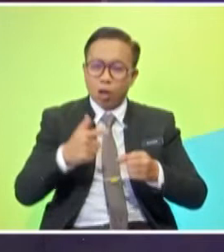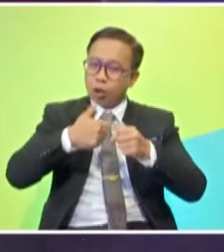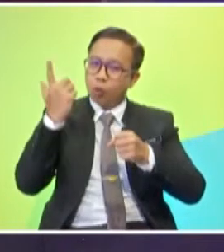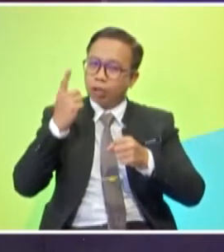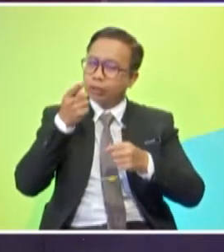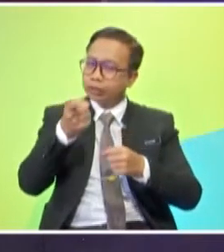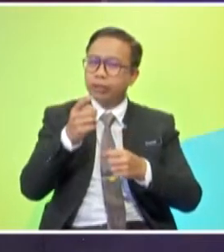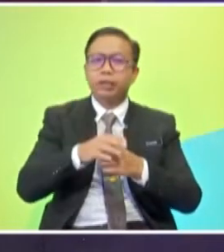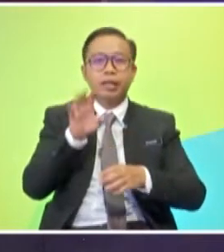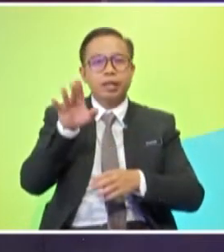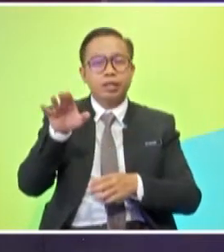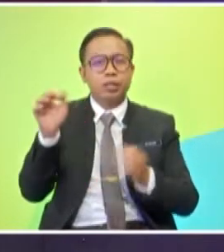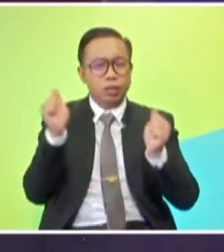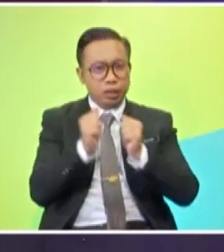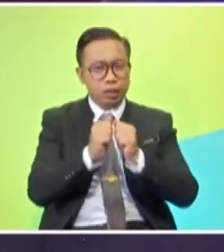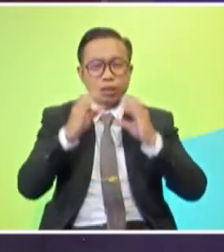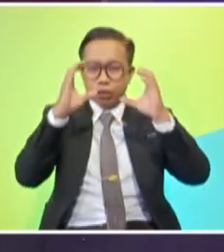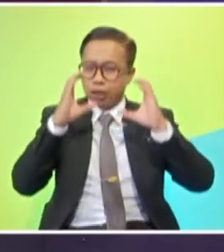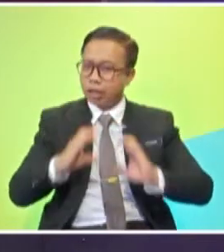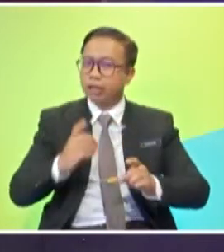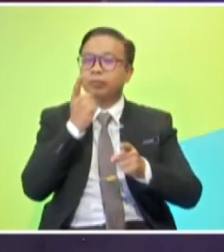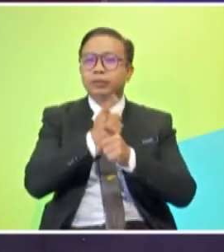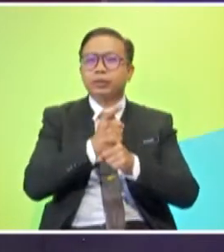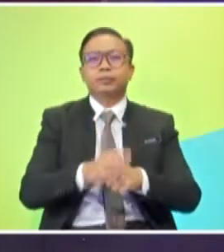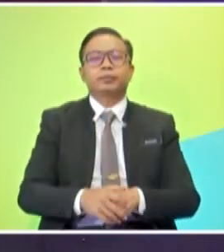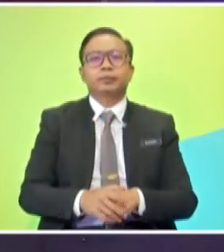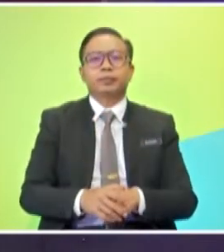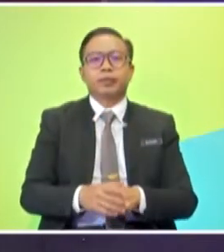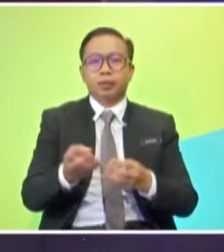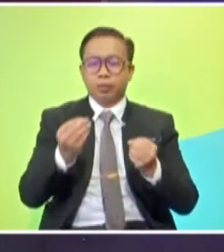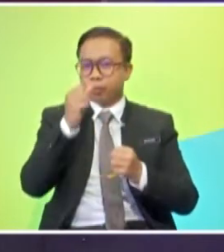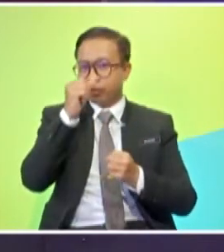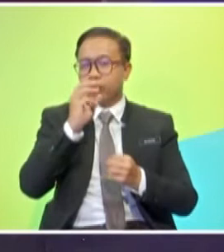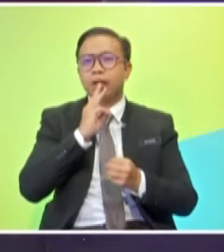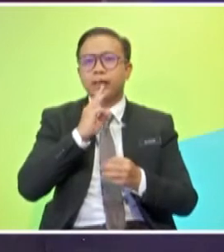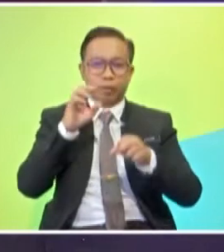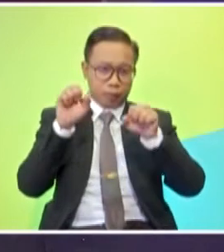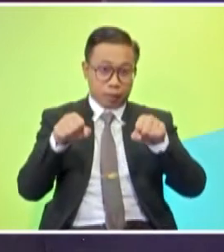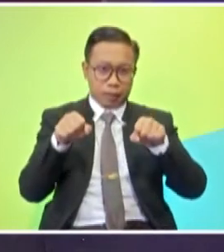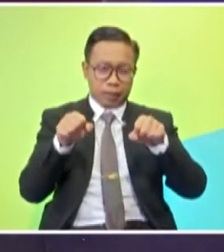genep mengeja dengan cara yang betul itu Nah minum air